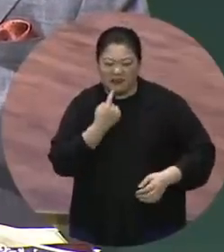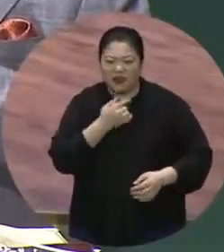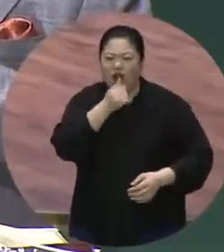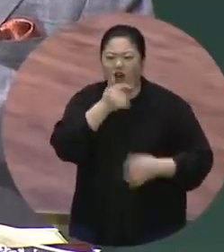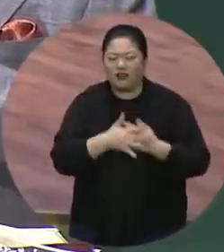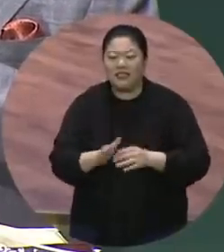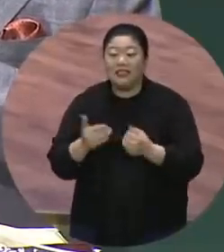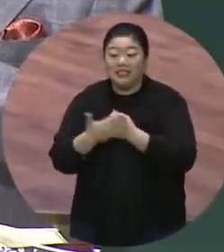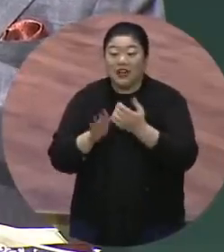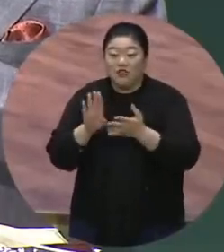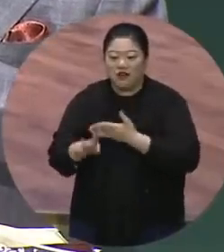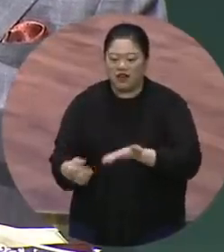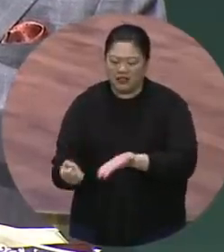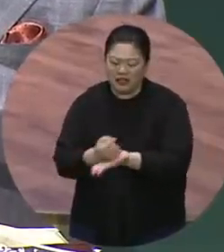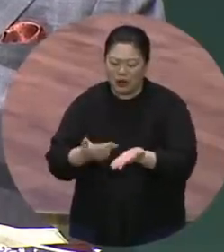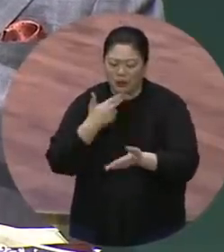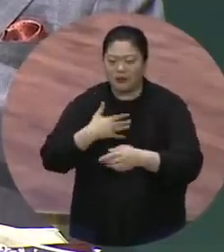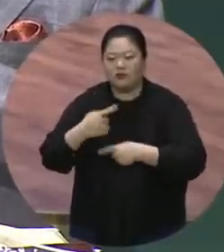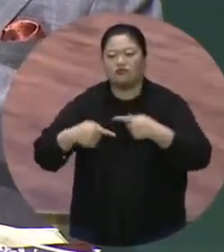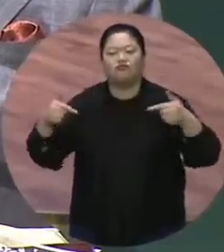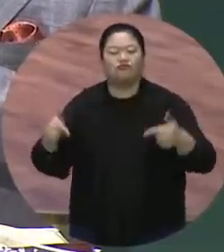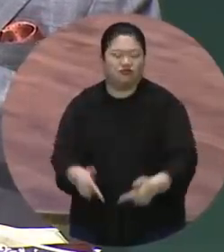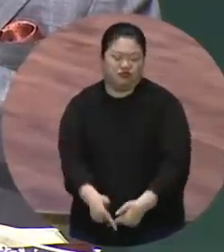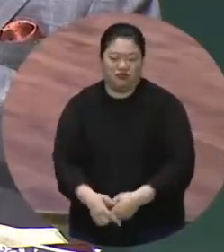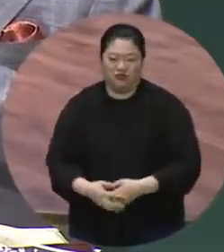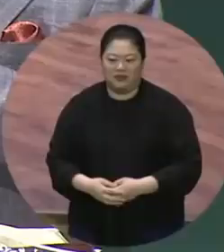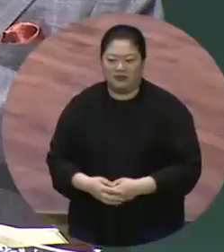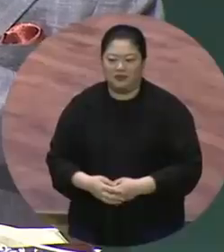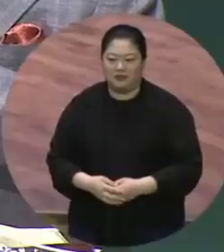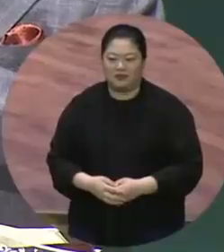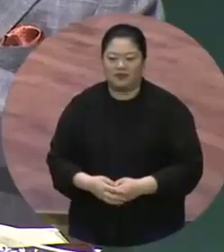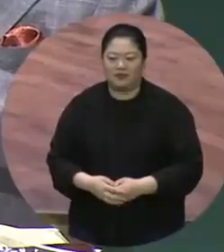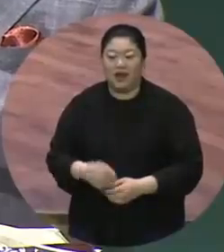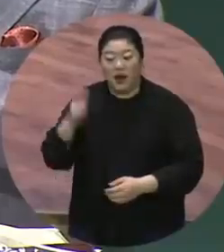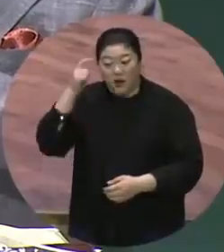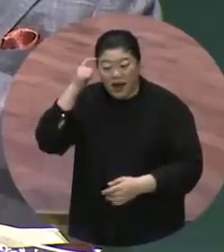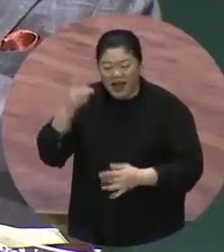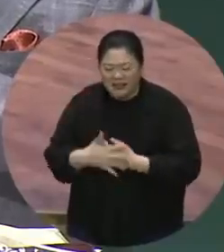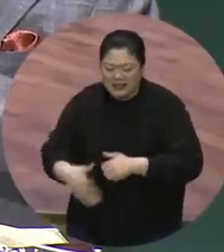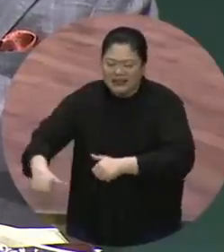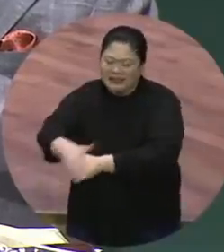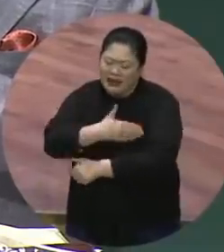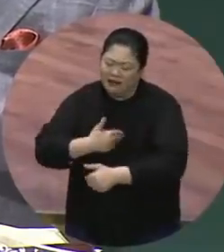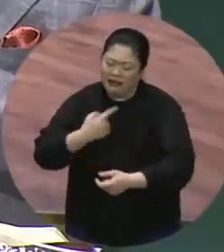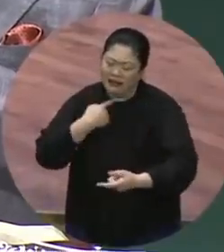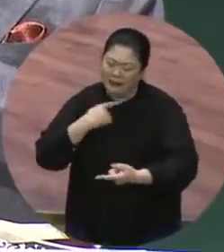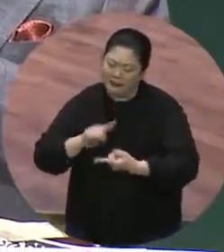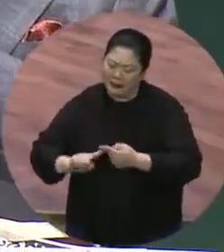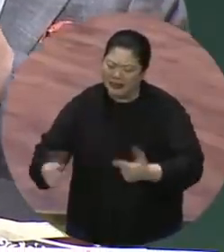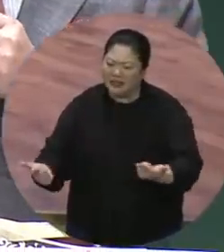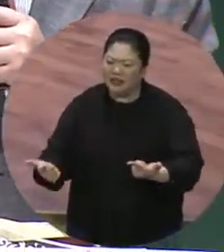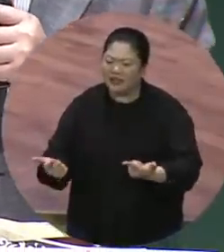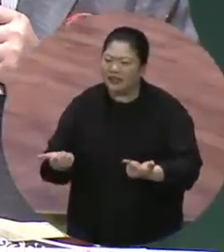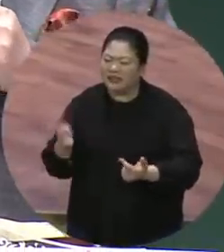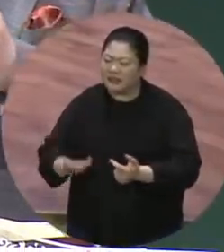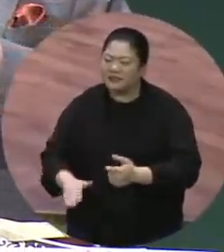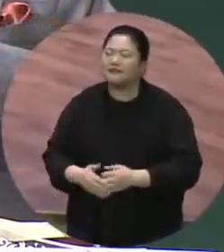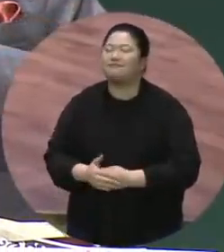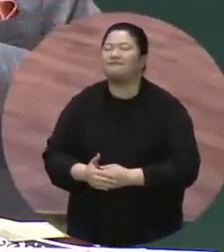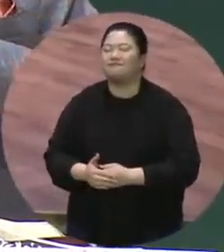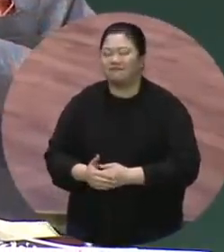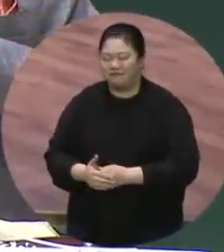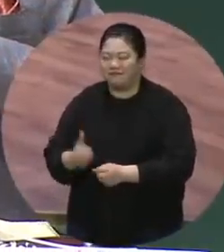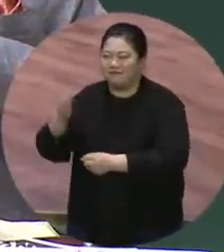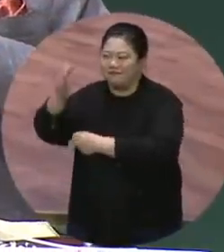아무리 마음대로 안 돼도 하나님이 합력하여 선을 이루실 것이다. 그게 늘 가슴 속에